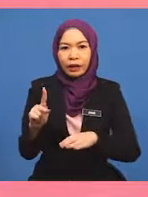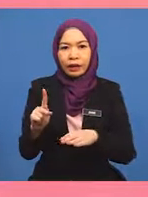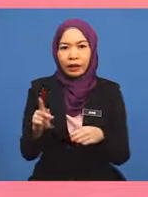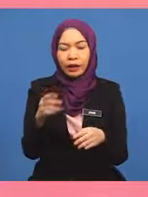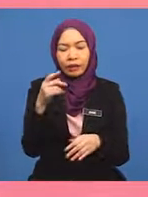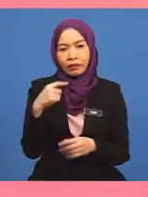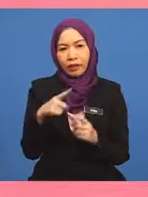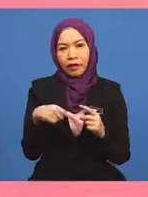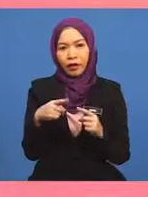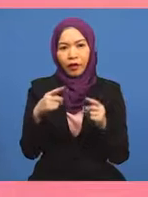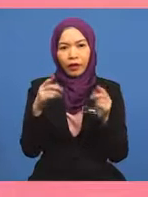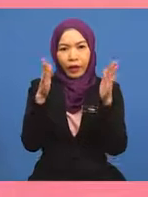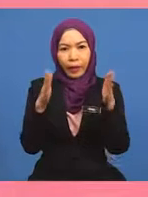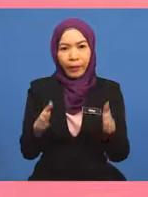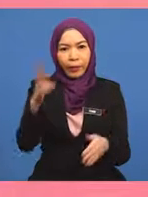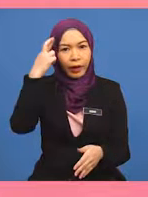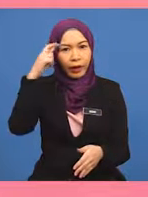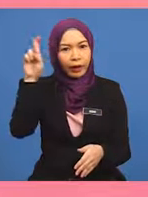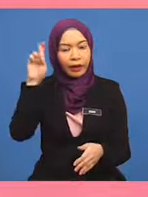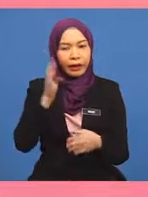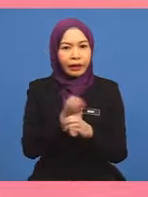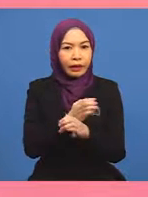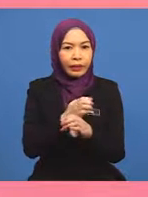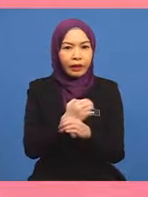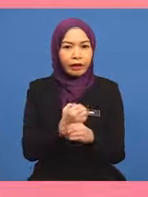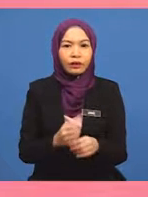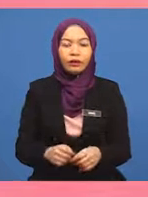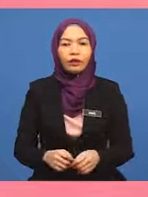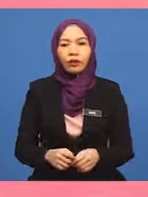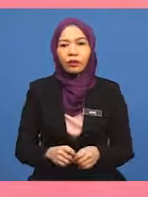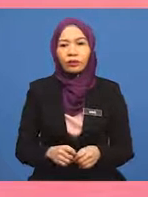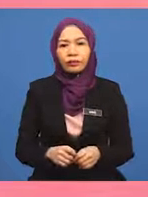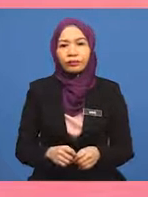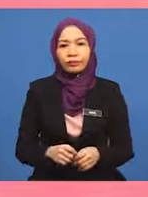ketika menggunakan elemen-elemen reka bentuk.